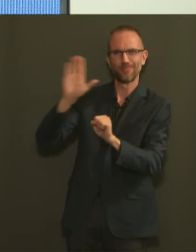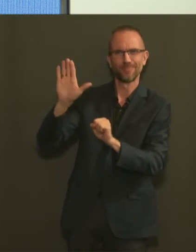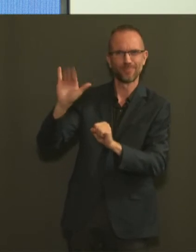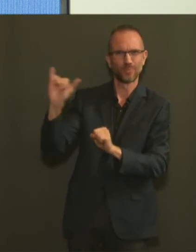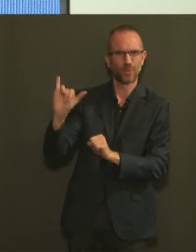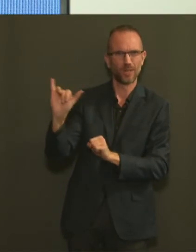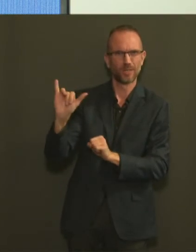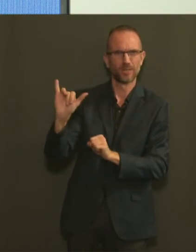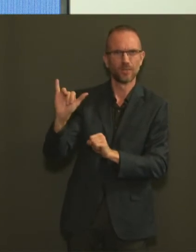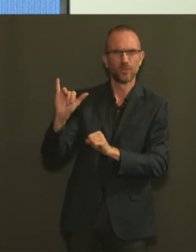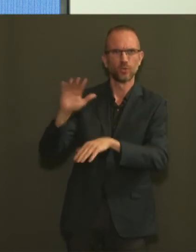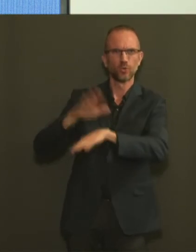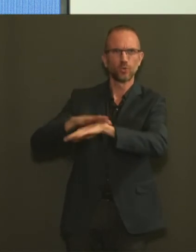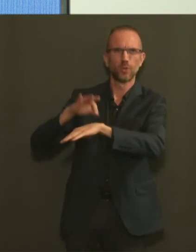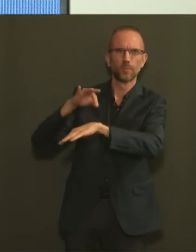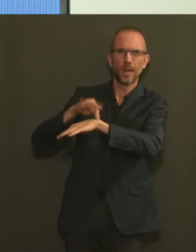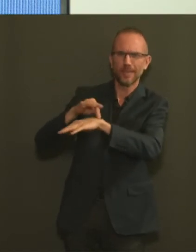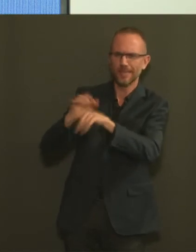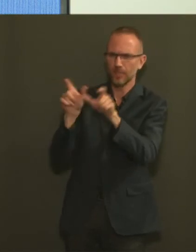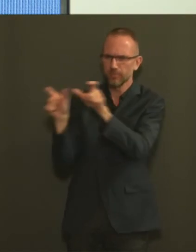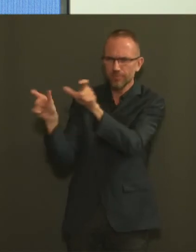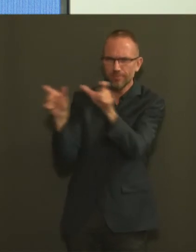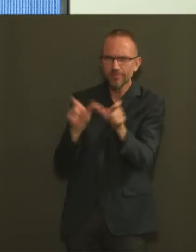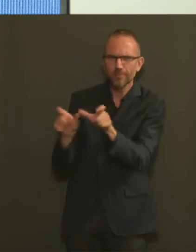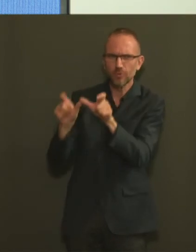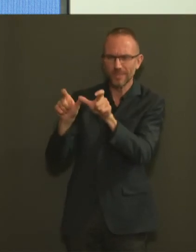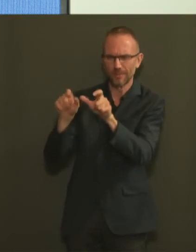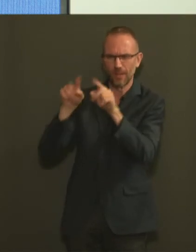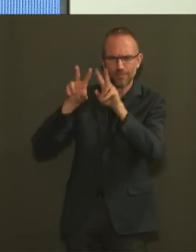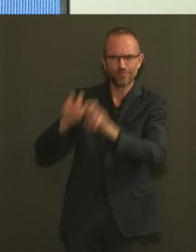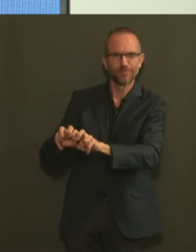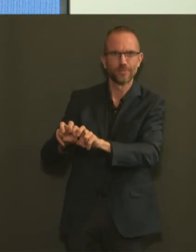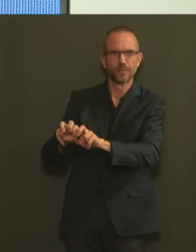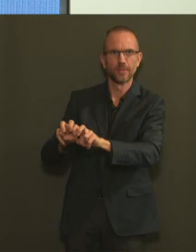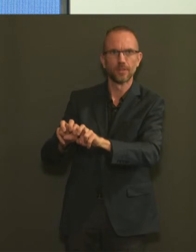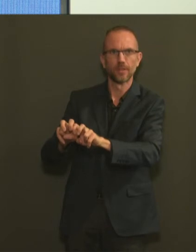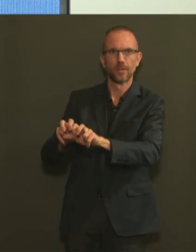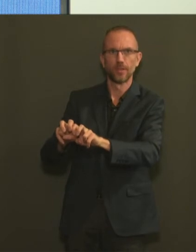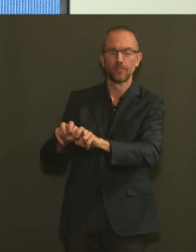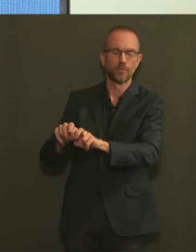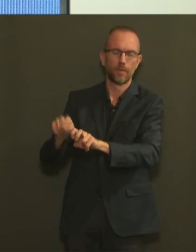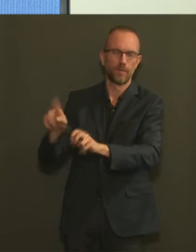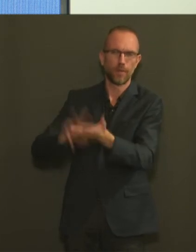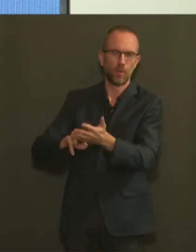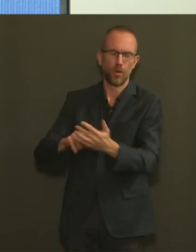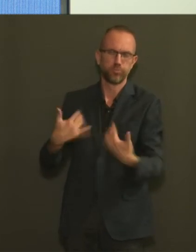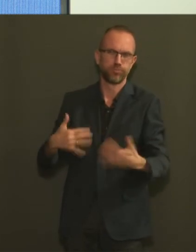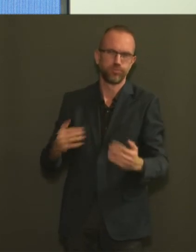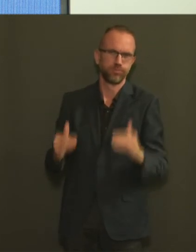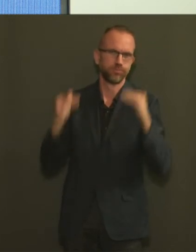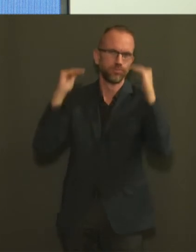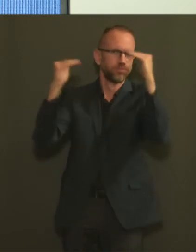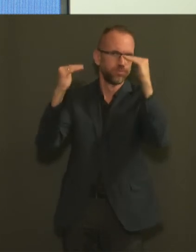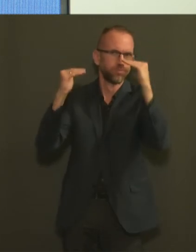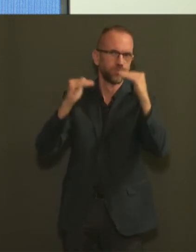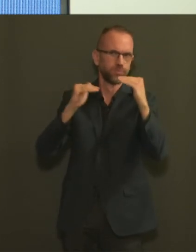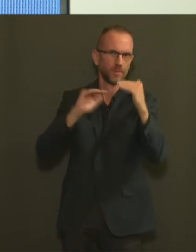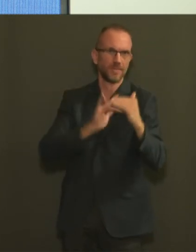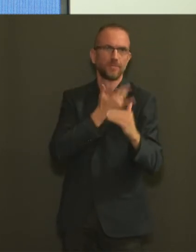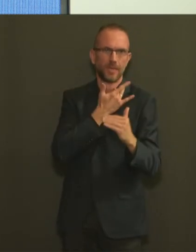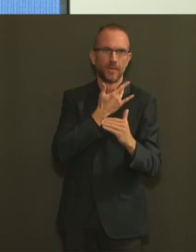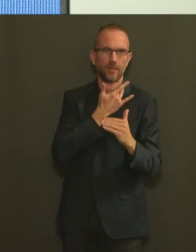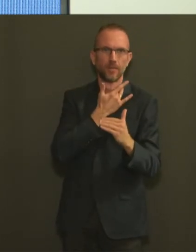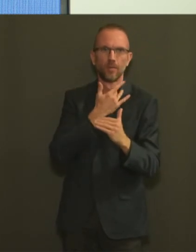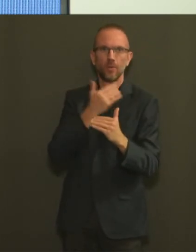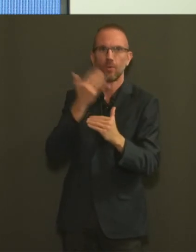génétique des souches virales en l'occurrence pour cette pandémie particulièrement performant c'est le cas d'ailleurs pour d'autres maladies infectieuses aussi au